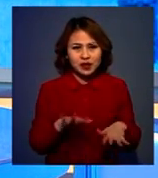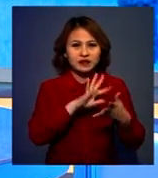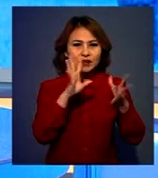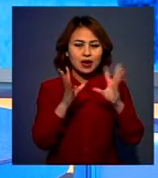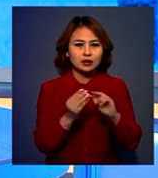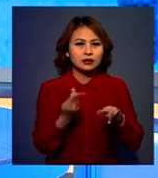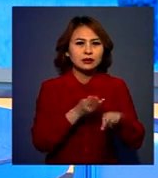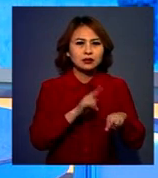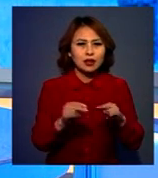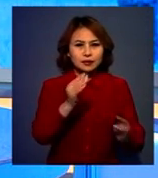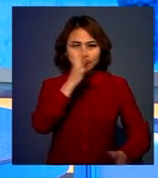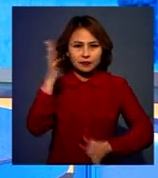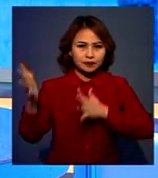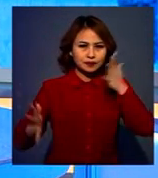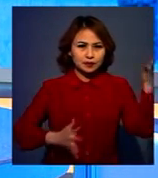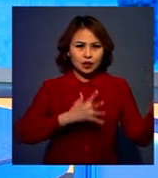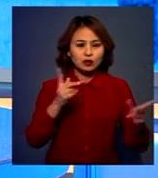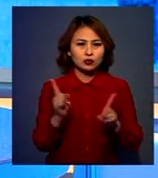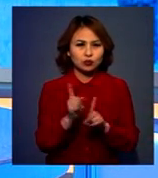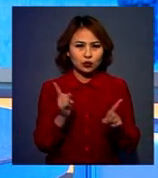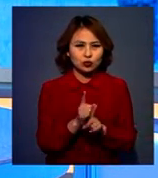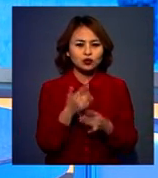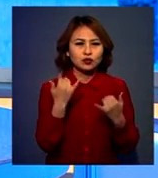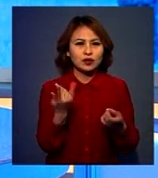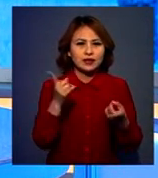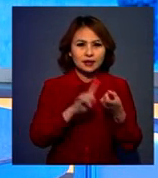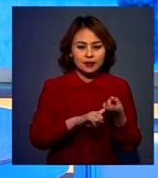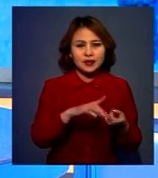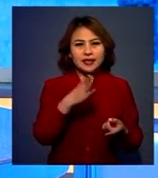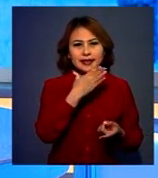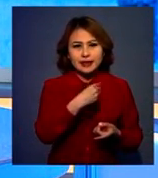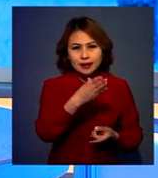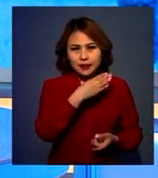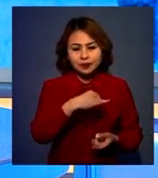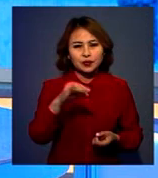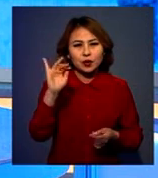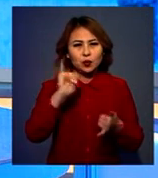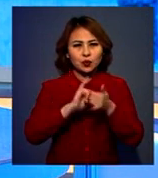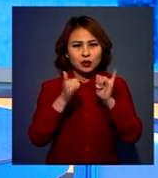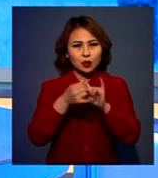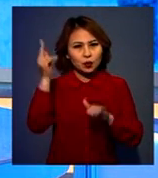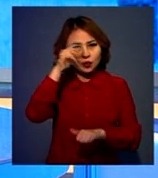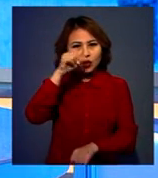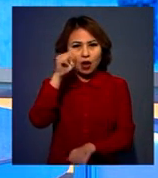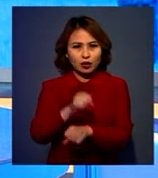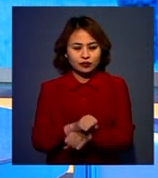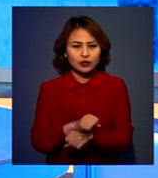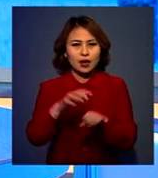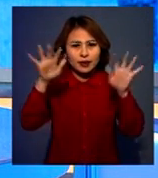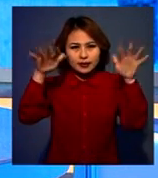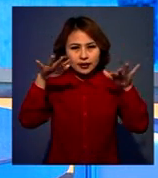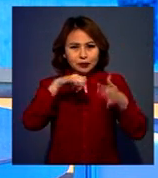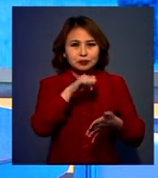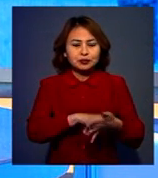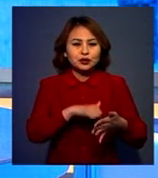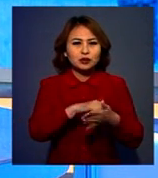қатар екпінді жел тұрып боран соғуда. Осыған байланысты Семей мен Өскеменнің мектептерінде сабақ тоқтатылды. Жауын шашын